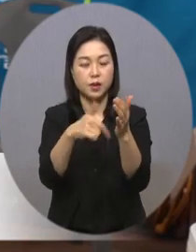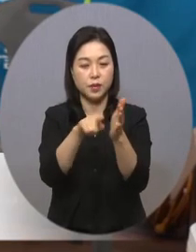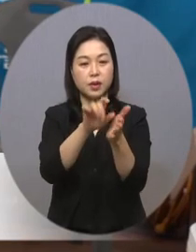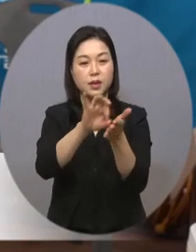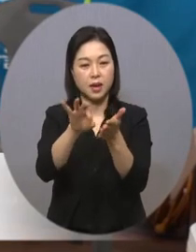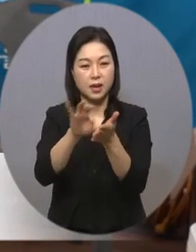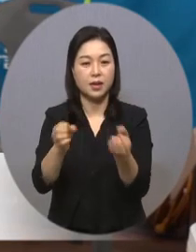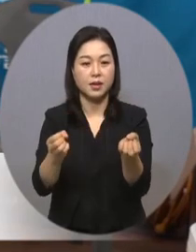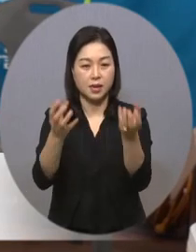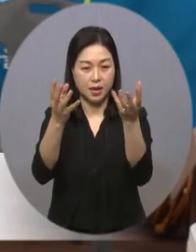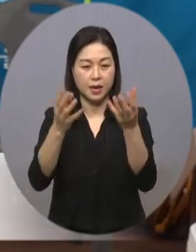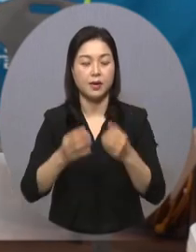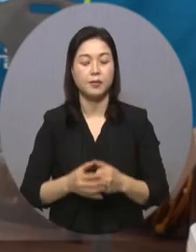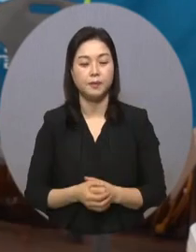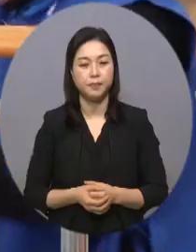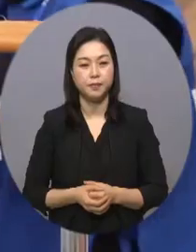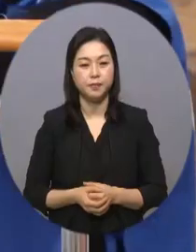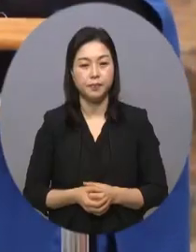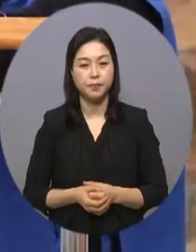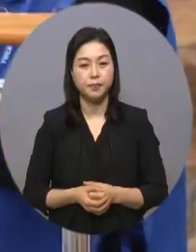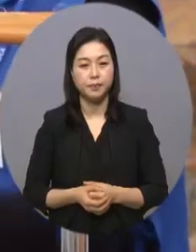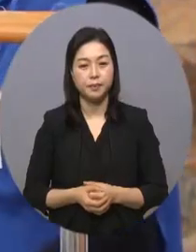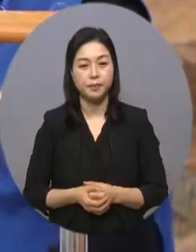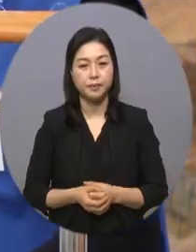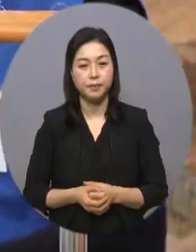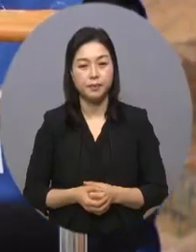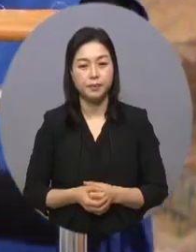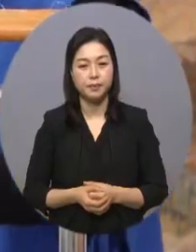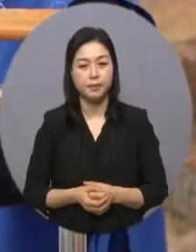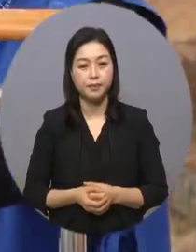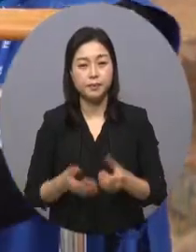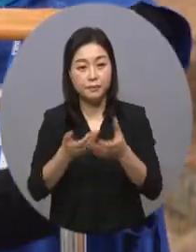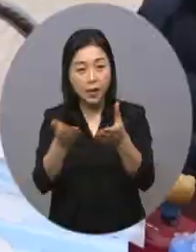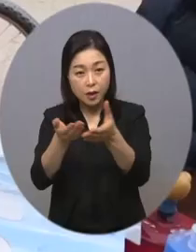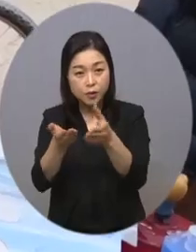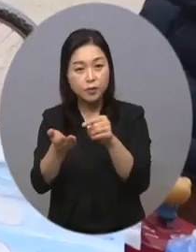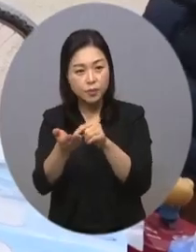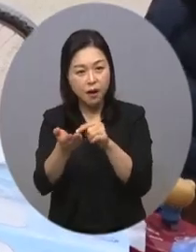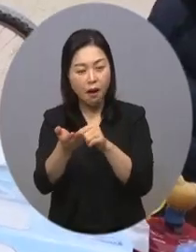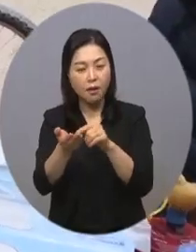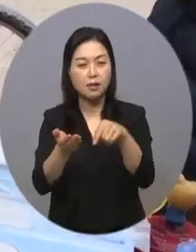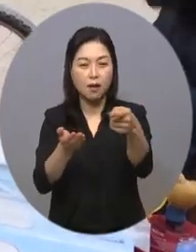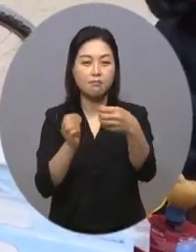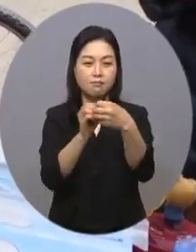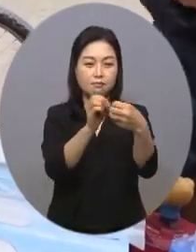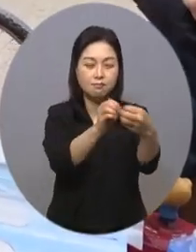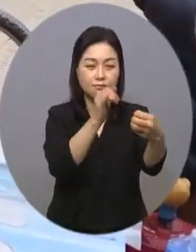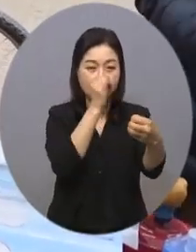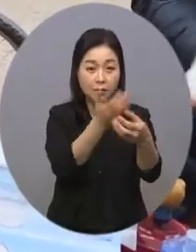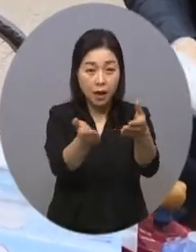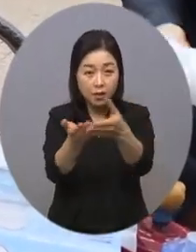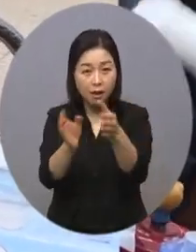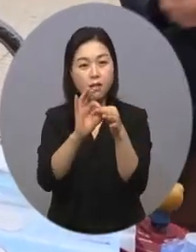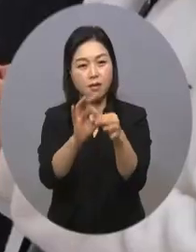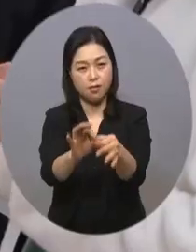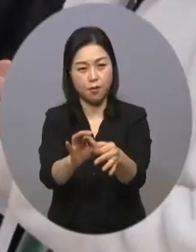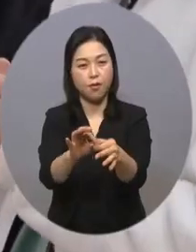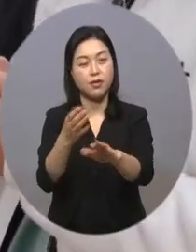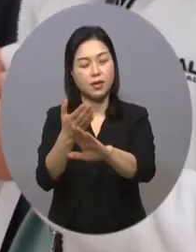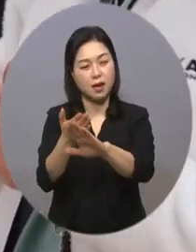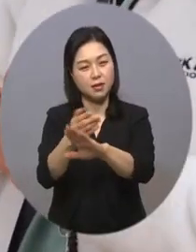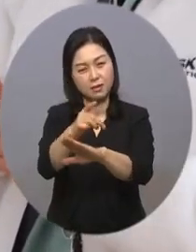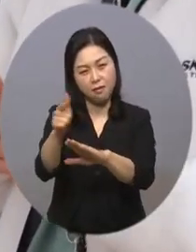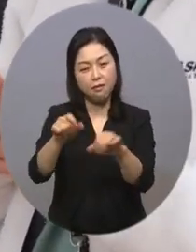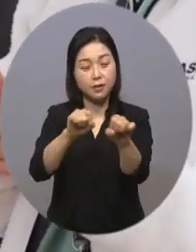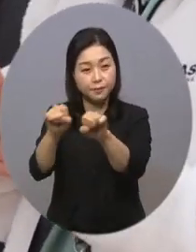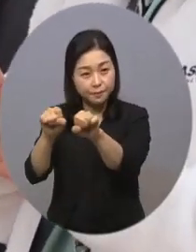위해서 쓰여지는 특별한 행사입니다. 나눔이 나눔을 만들고 그 나눔으로 인해 또 다른 나눔을